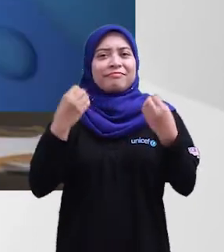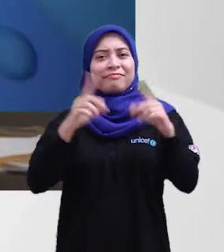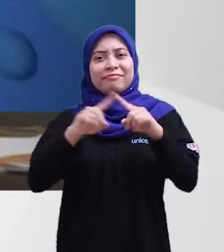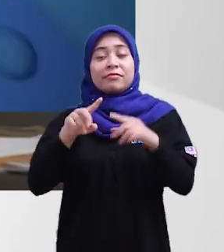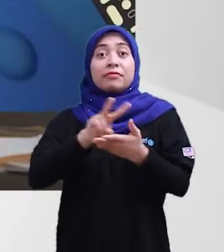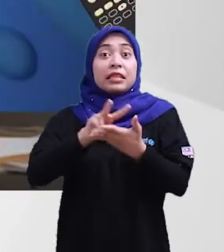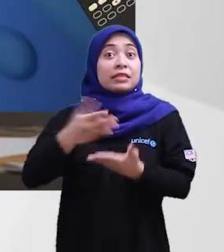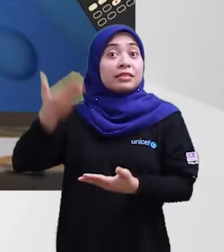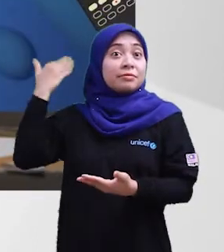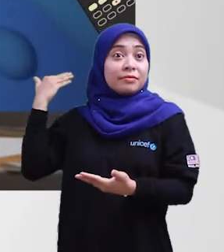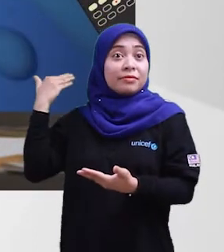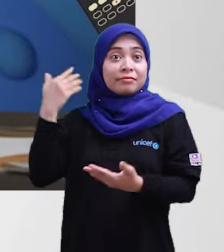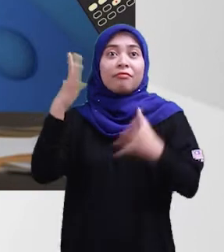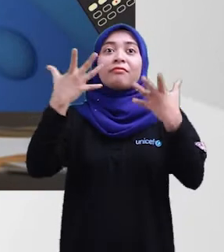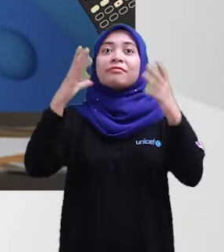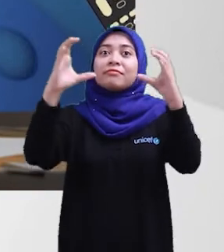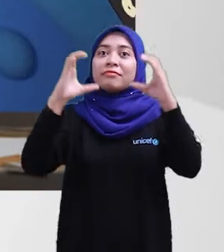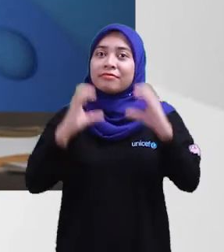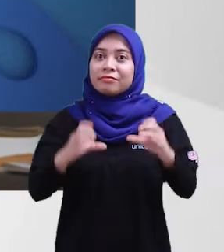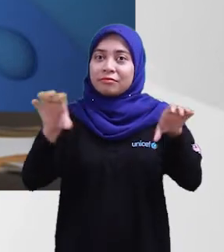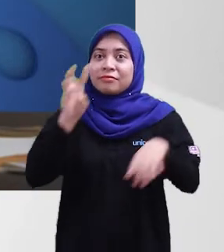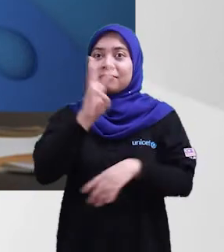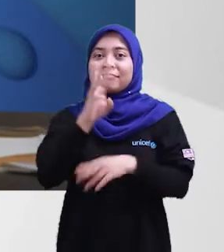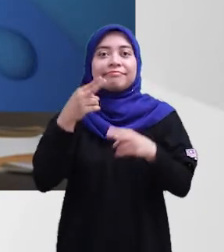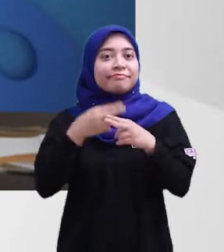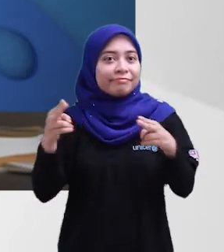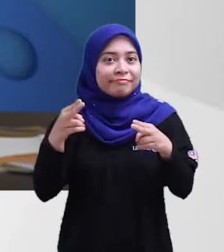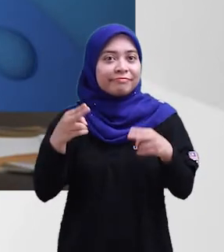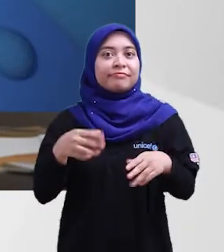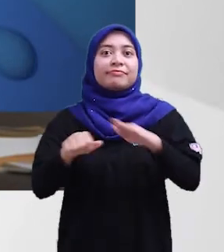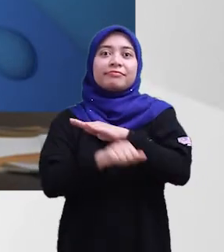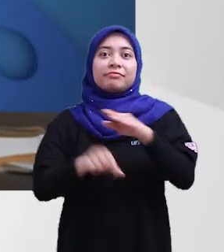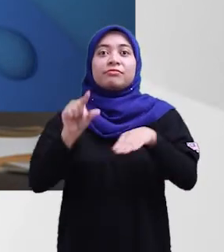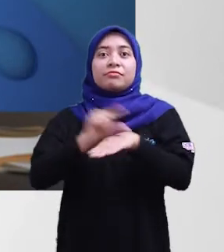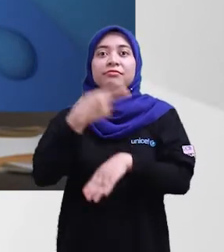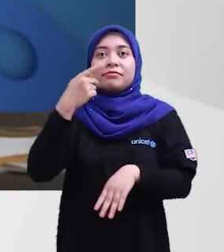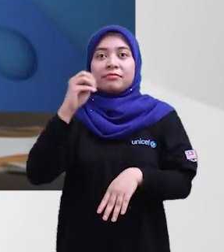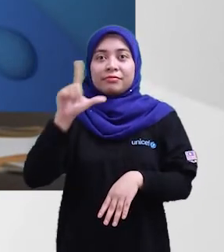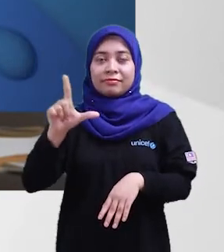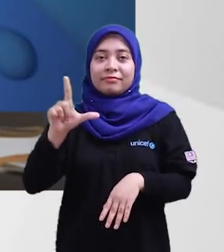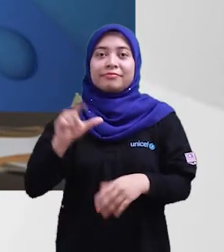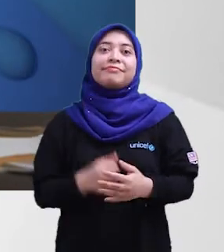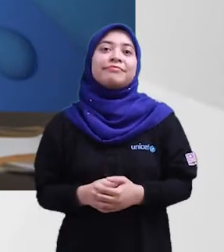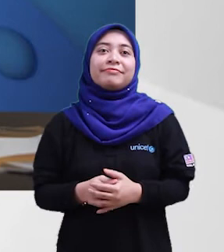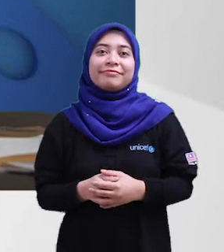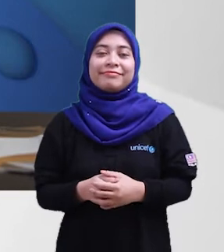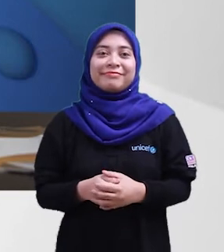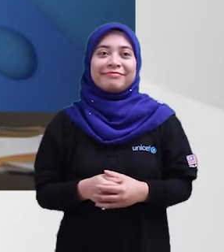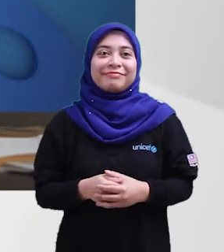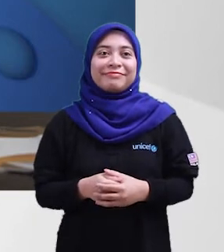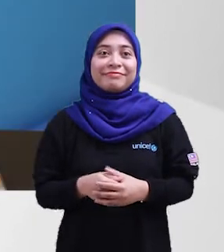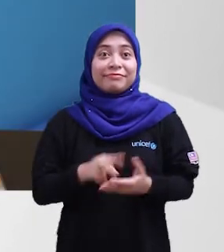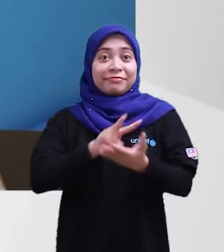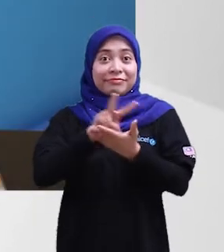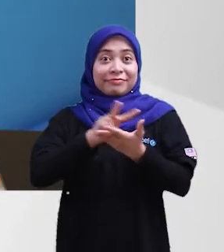sebagainya. Dalam video yang lepas, kita telah belajar bagaimana cara untuk menghasilkan laman web ringkas dan asas dengan menggunakan HTML